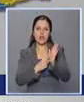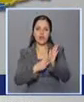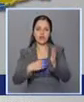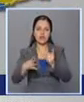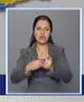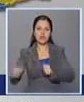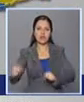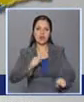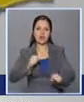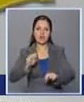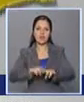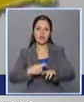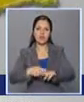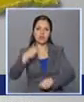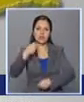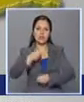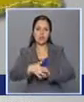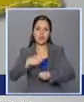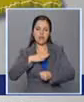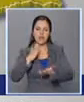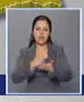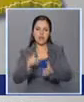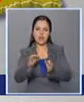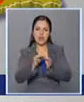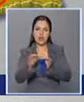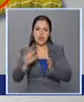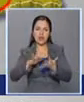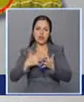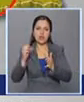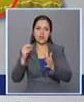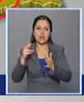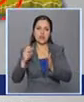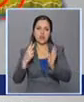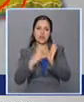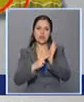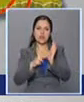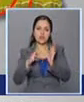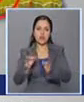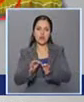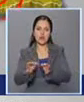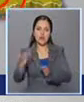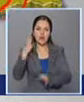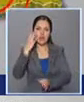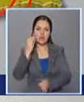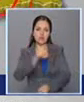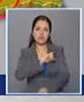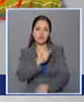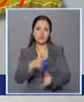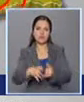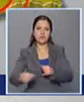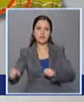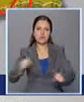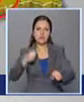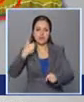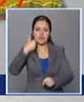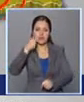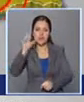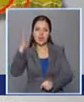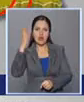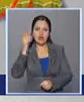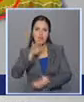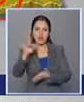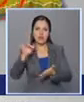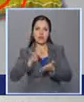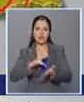8 подземных толчков. Эпицентр пришелся на окрестности села Акпенде. Якпенде в 70 километрах от Алматы. Сила землетрясения накануне